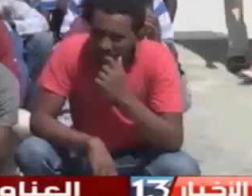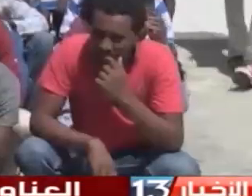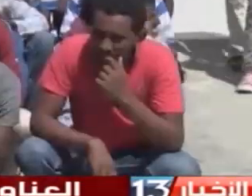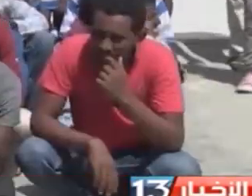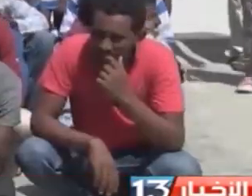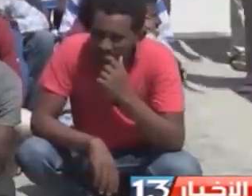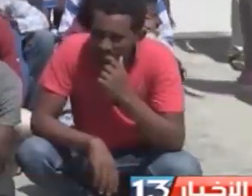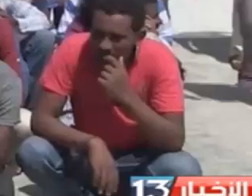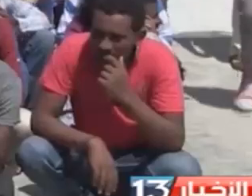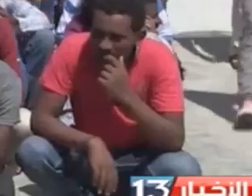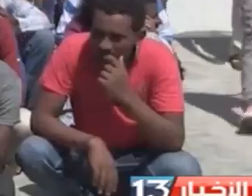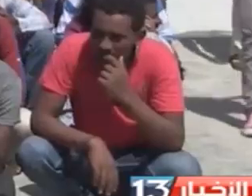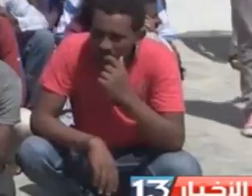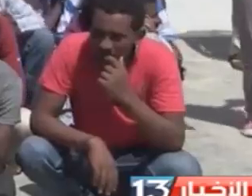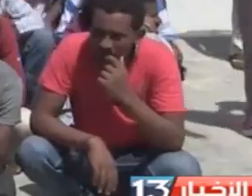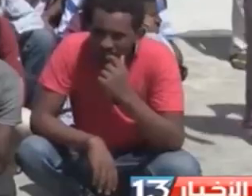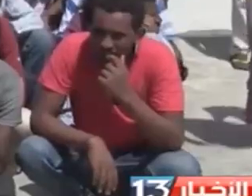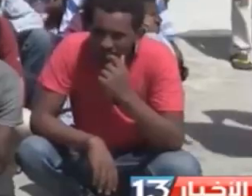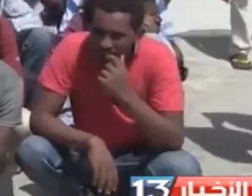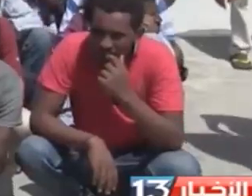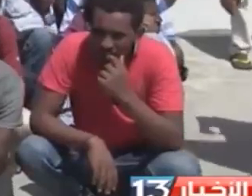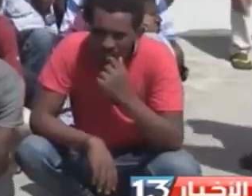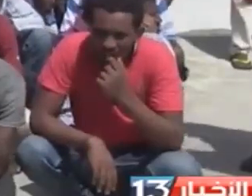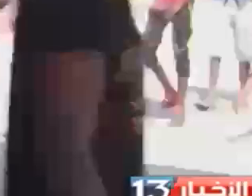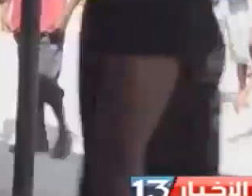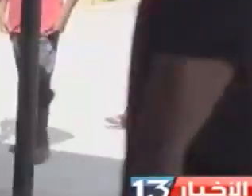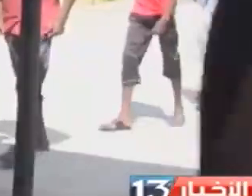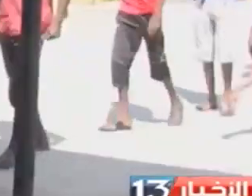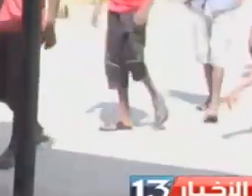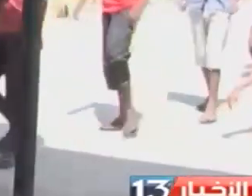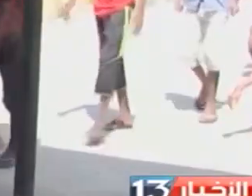أولويات قمة أوروبية في النمسا.